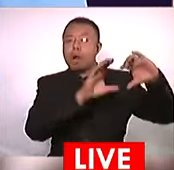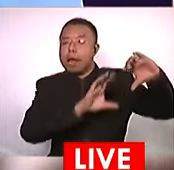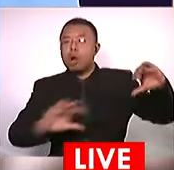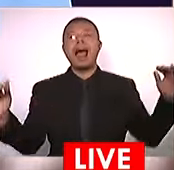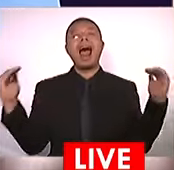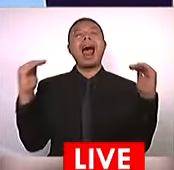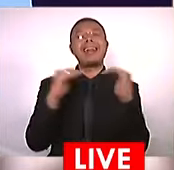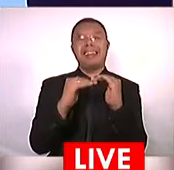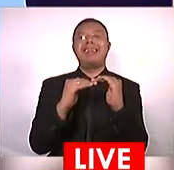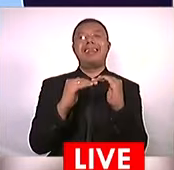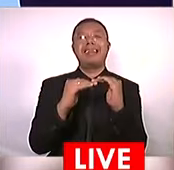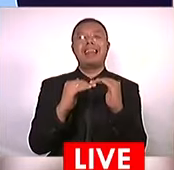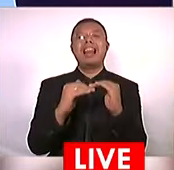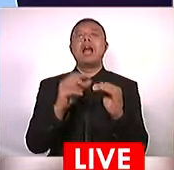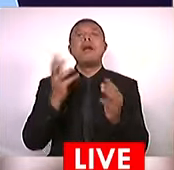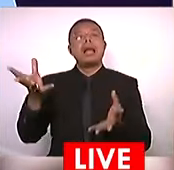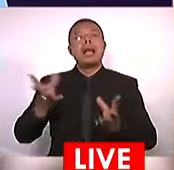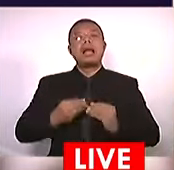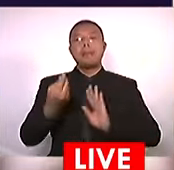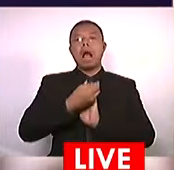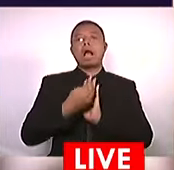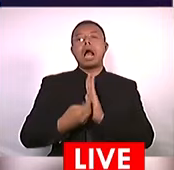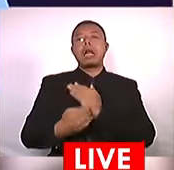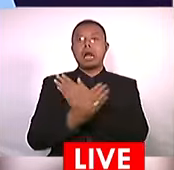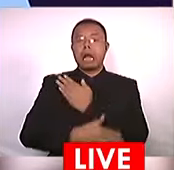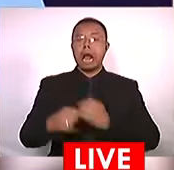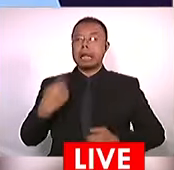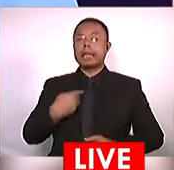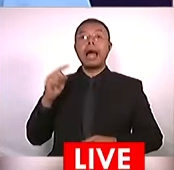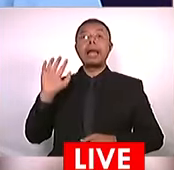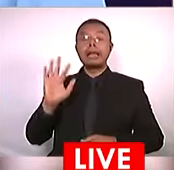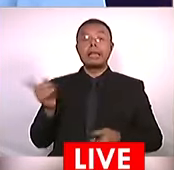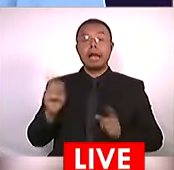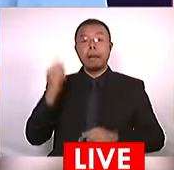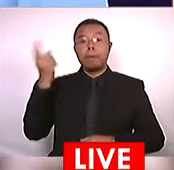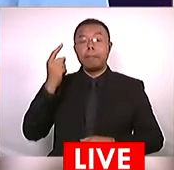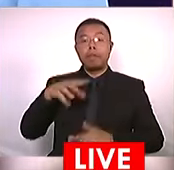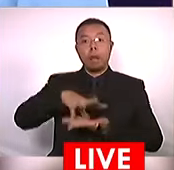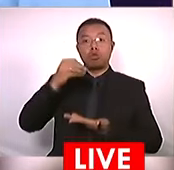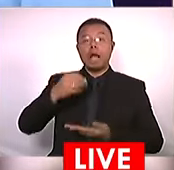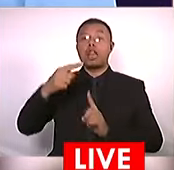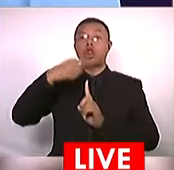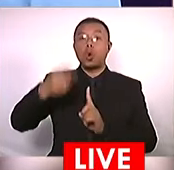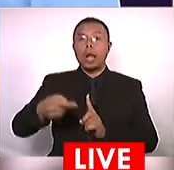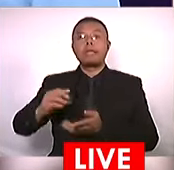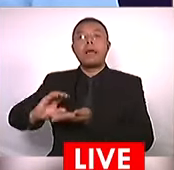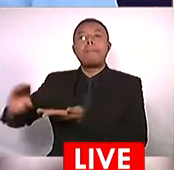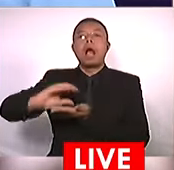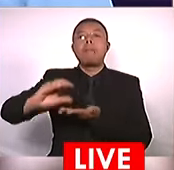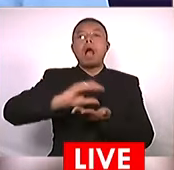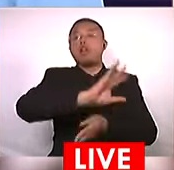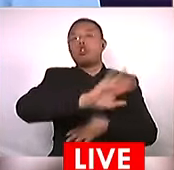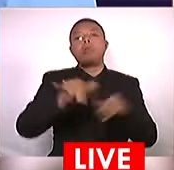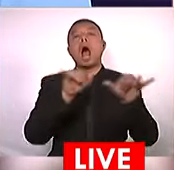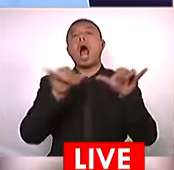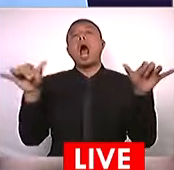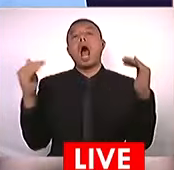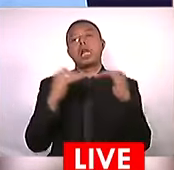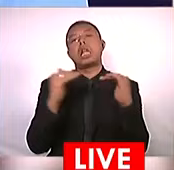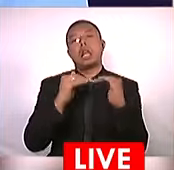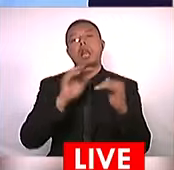dalam melaksanakan APBN kalau kita jadi pemerintah pusat nanti tugas kita adalah membagi secara